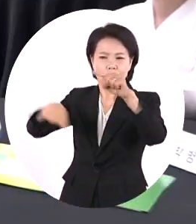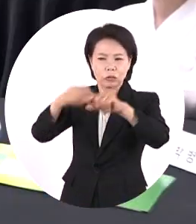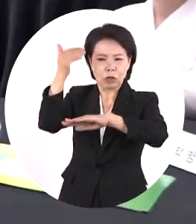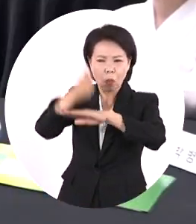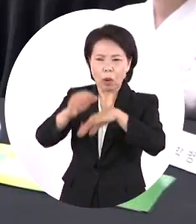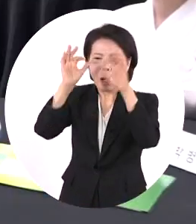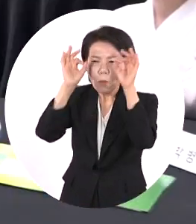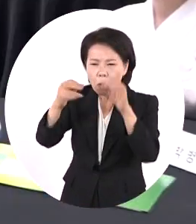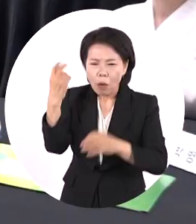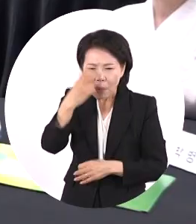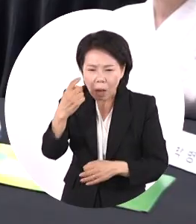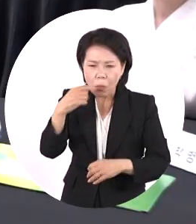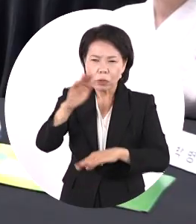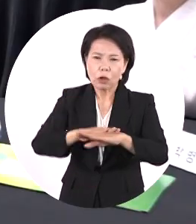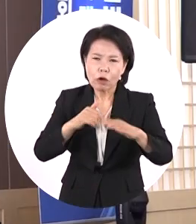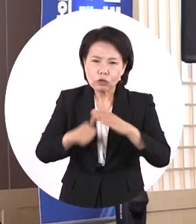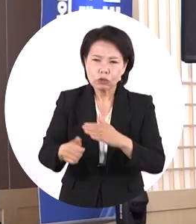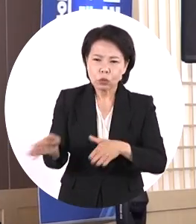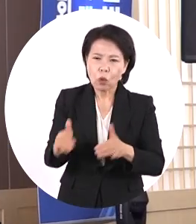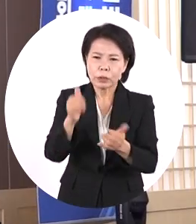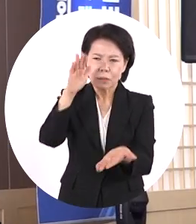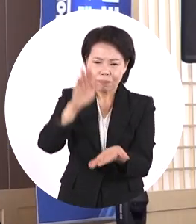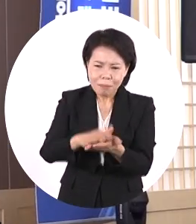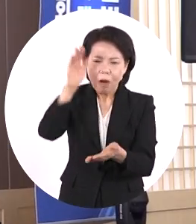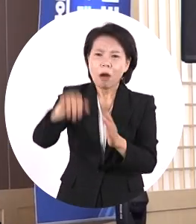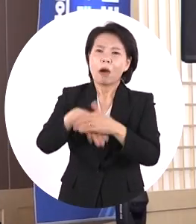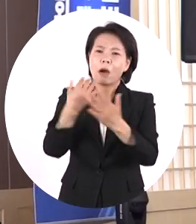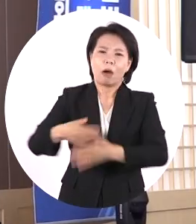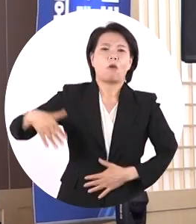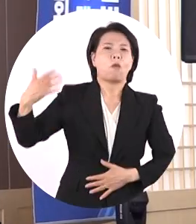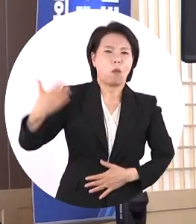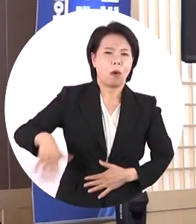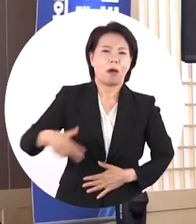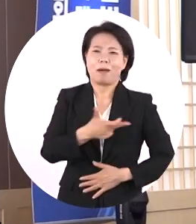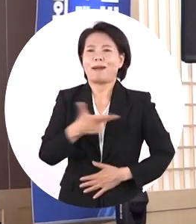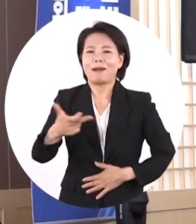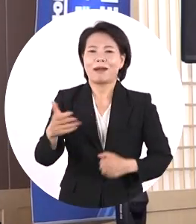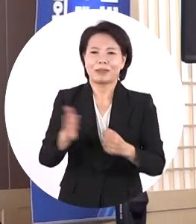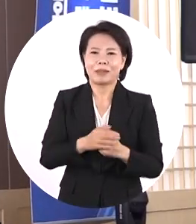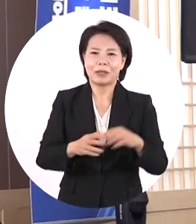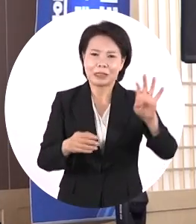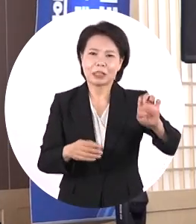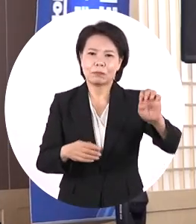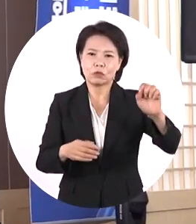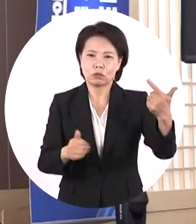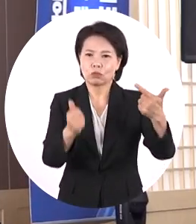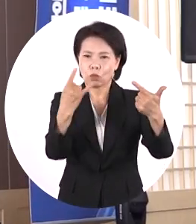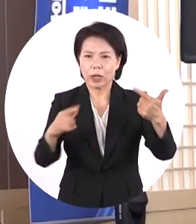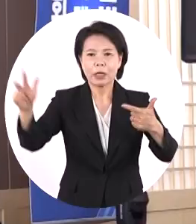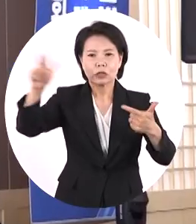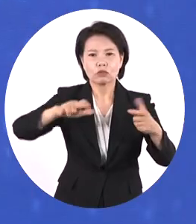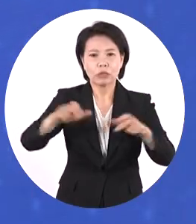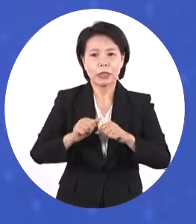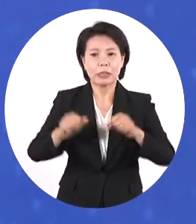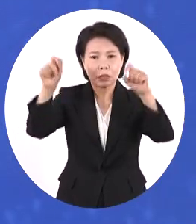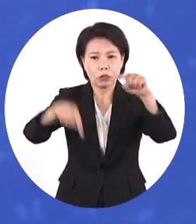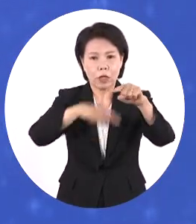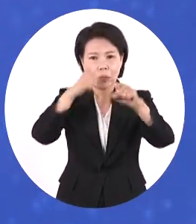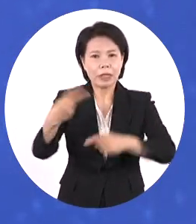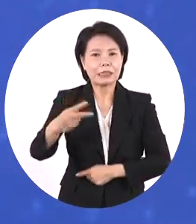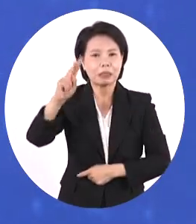성과를 돌아보며 선수와 도민의 열정에 경의를 표했습니다. 제46회